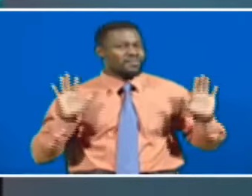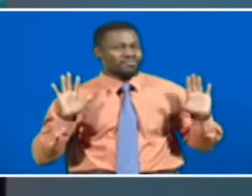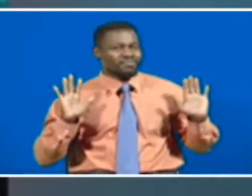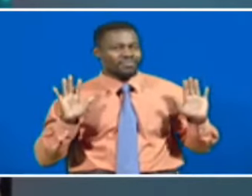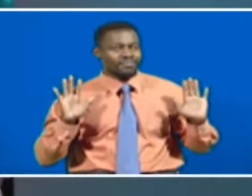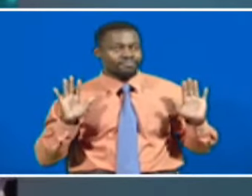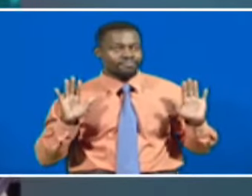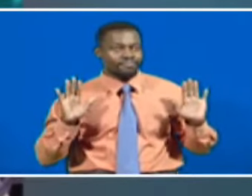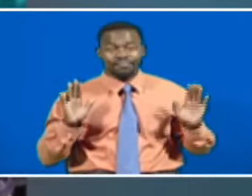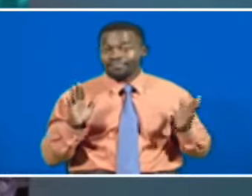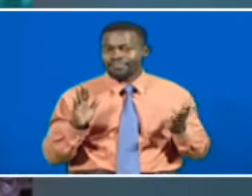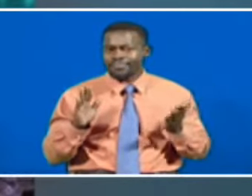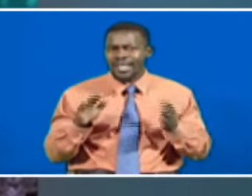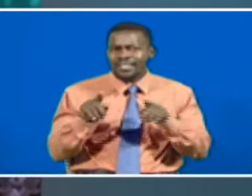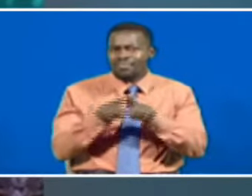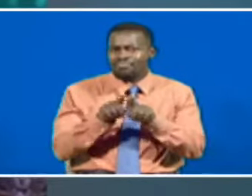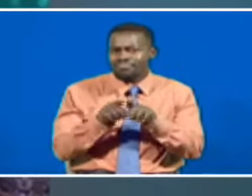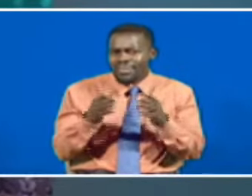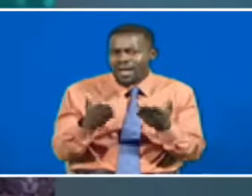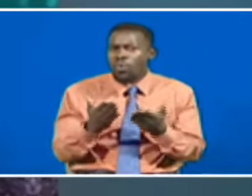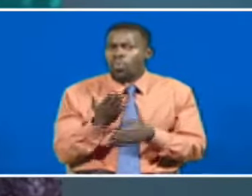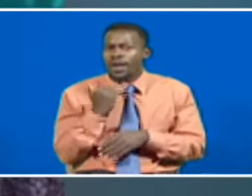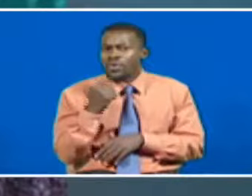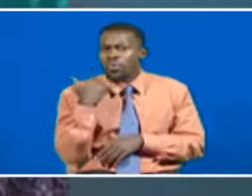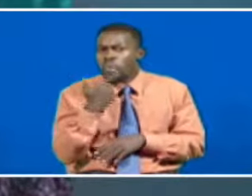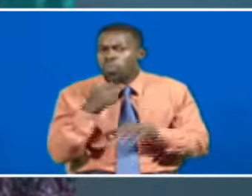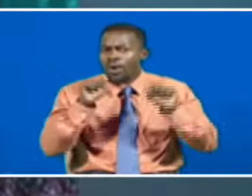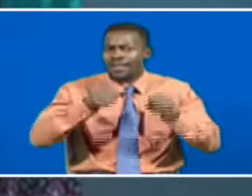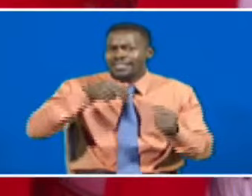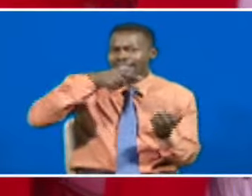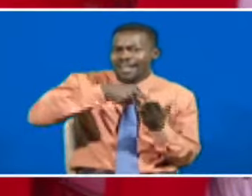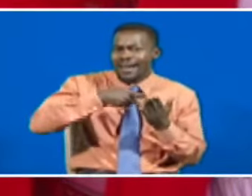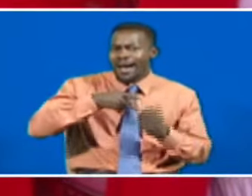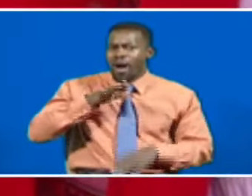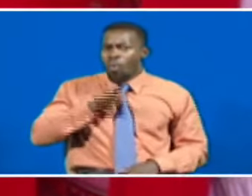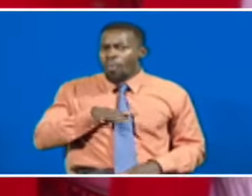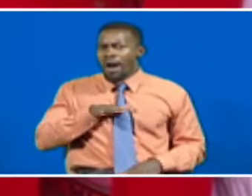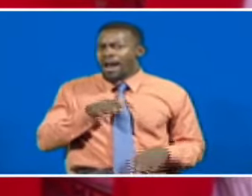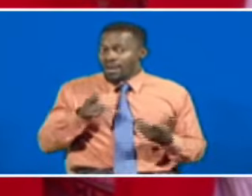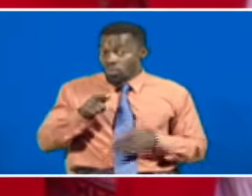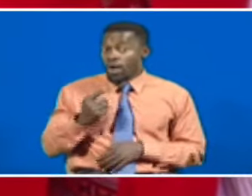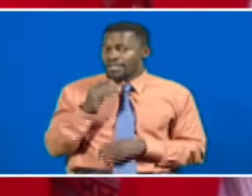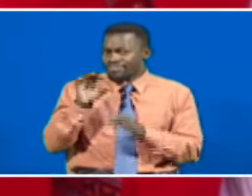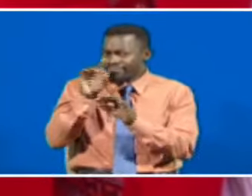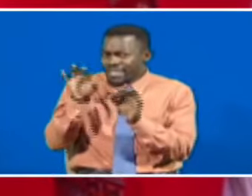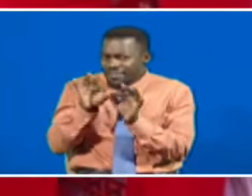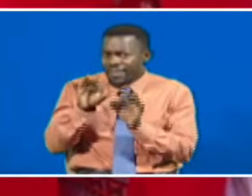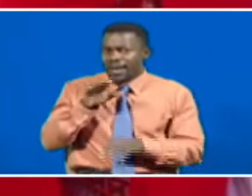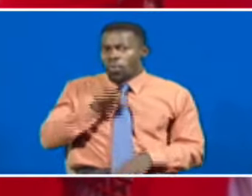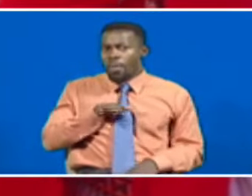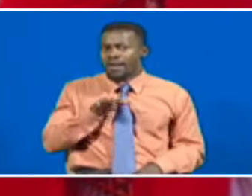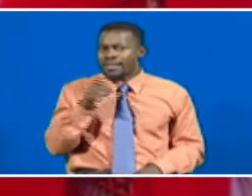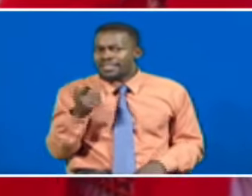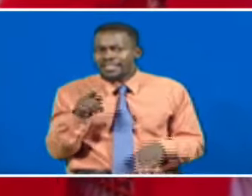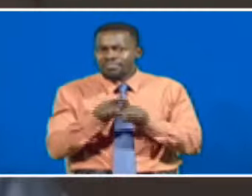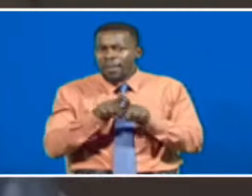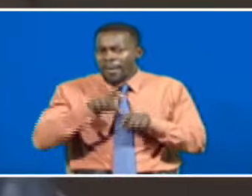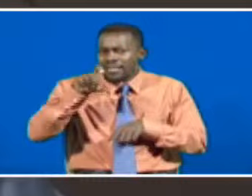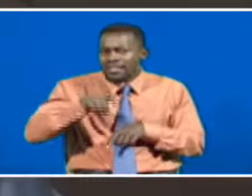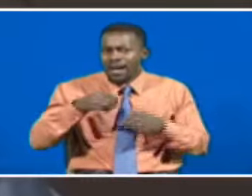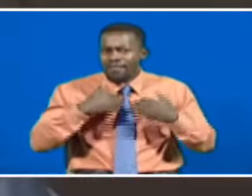wa chama kuwa kilihitaji mgombea mmoja wa nafasi ya mwakilishi wa kike uliobadili nia ya Tabitha na akawa radhi